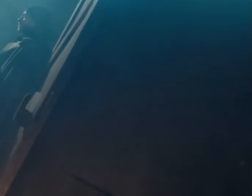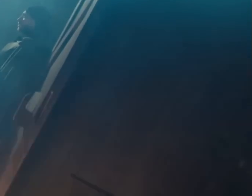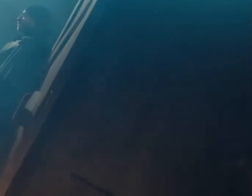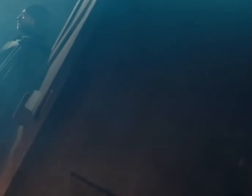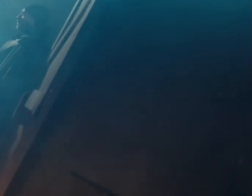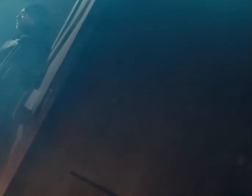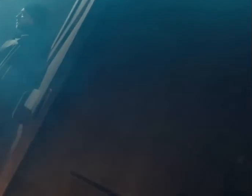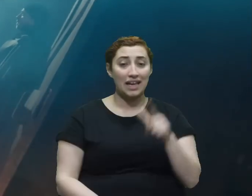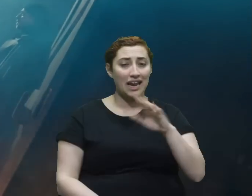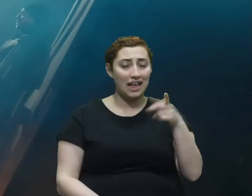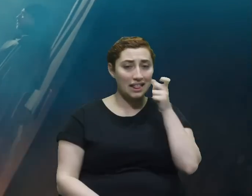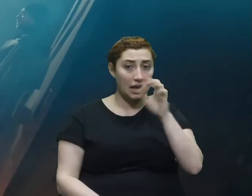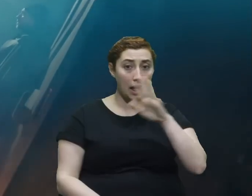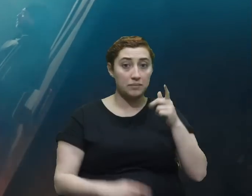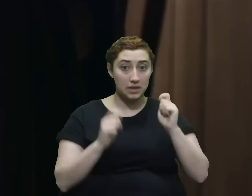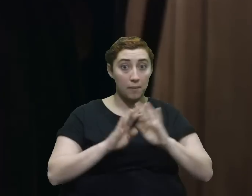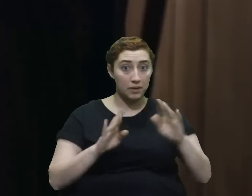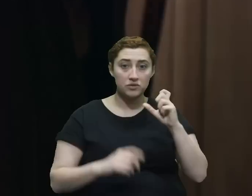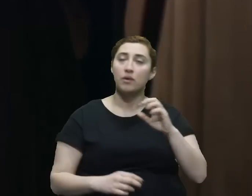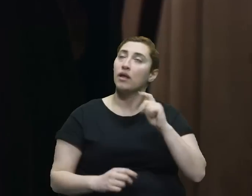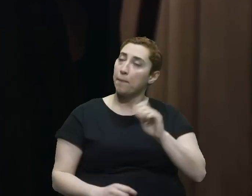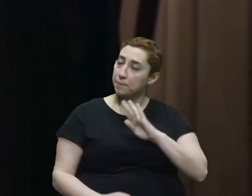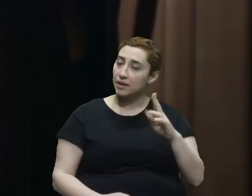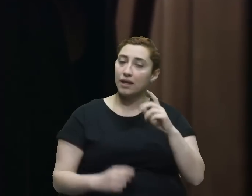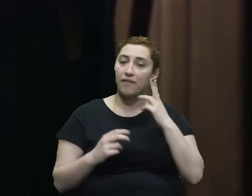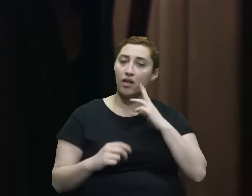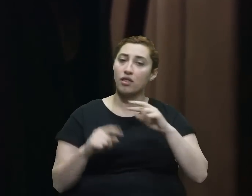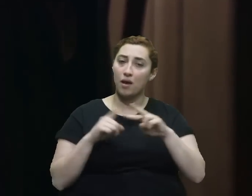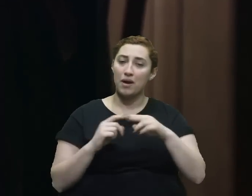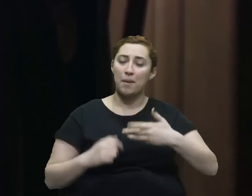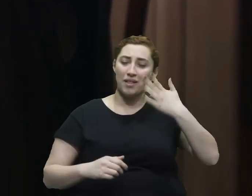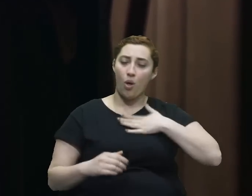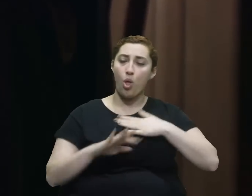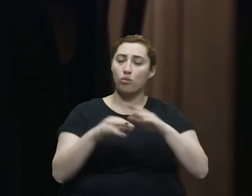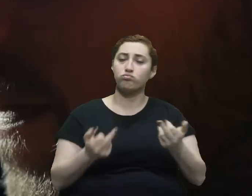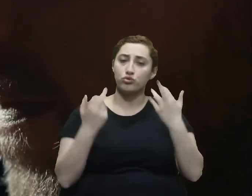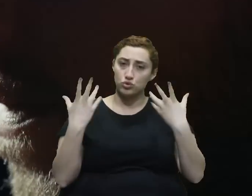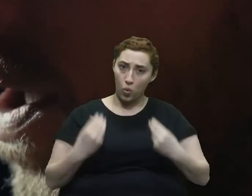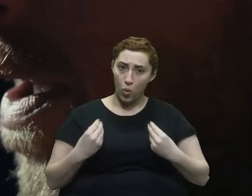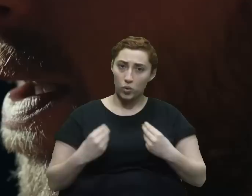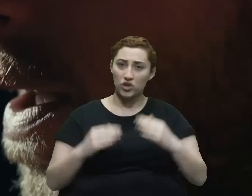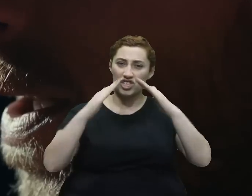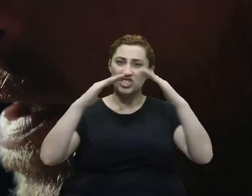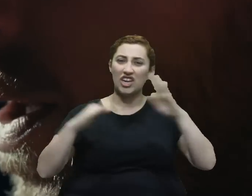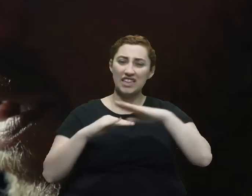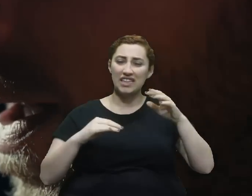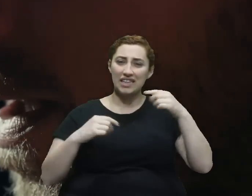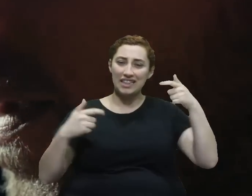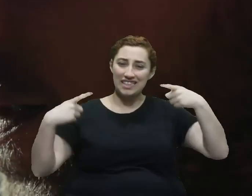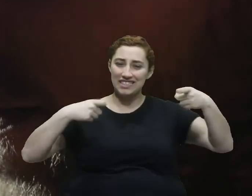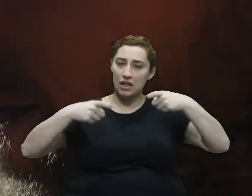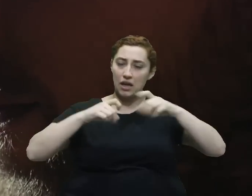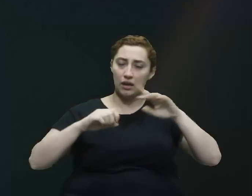Sındalar. Gereken tedbirler alındı mı Cemil? Alındı efendi Akbar. Binanın önünü boşalttırdım. Çatılara da keskin